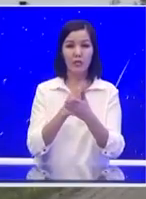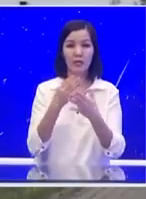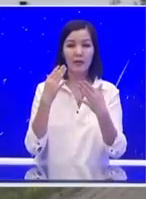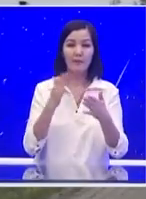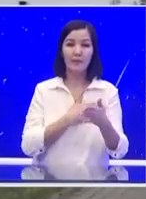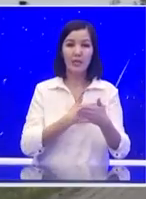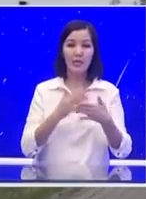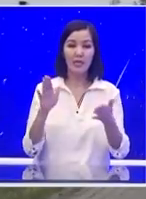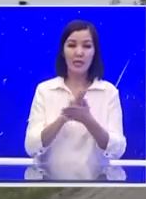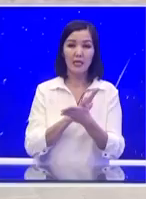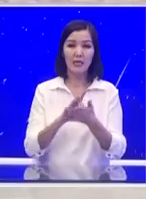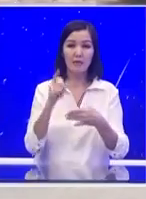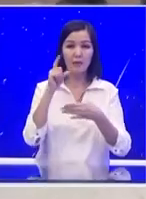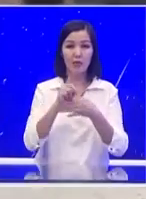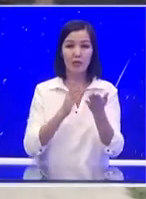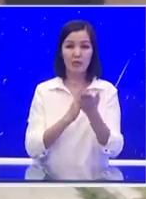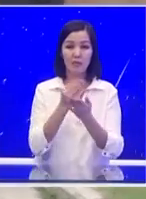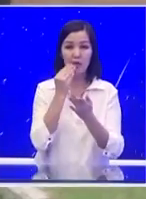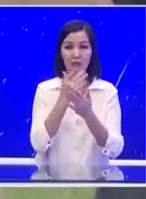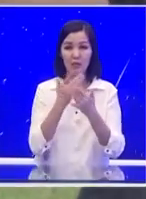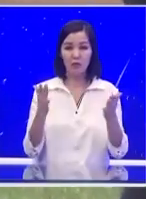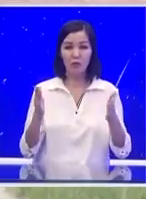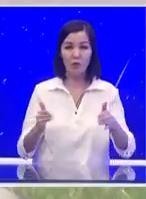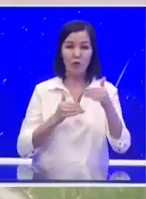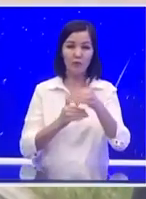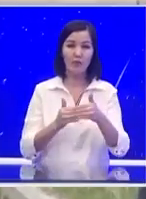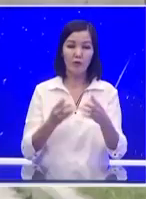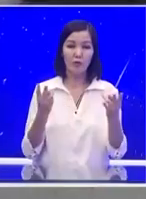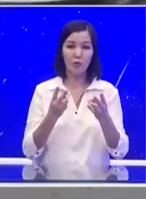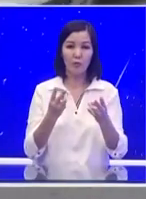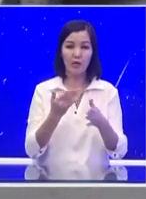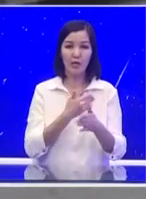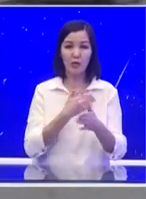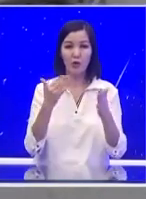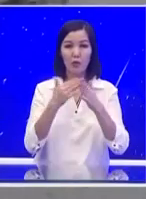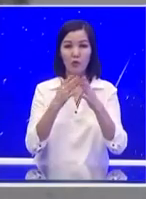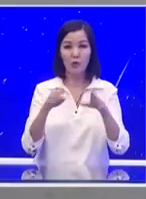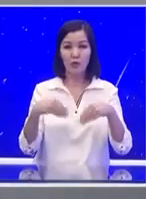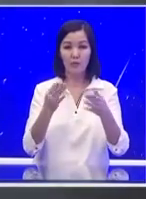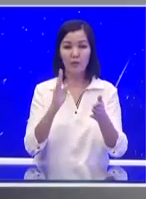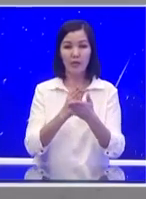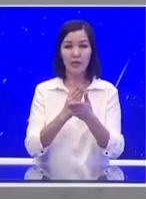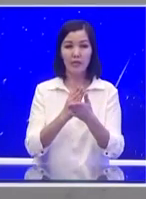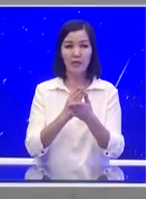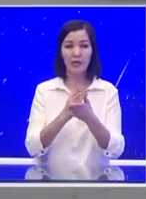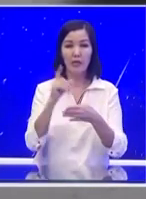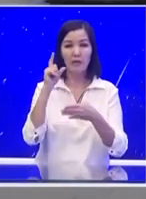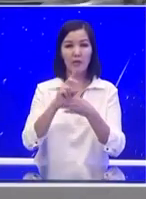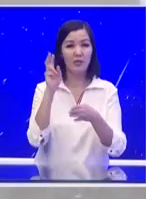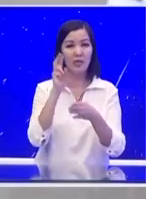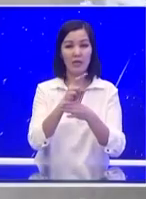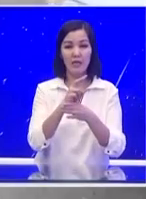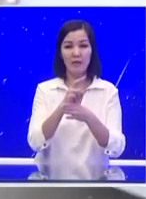мен мешіт қызметкерлері азық-түлік салынған қораптарды көмекке мұқтаж адамдардың үйіне дейін жеткізіп берді. Бұл заттар мешітке келіп